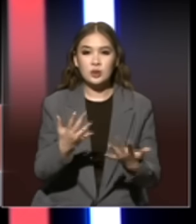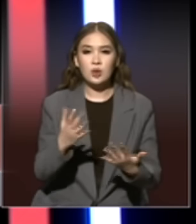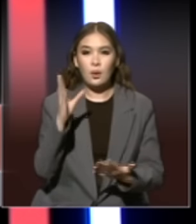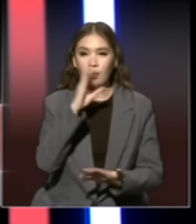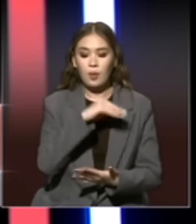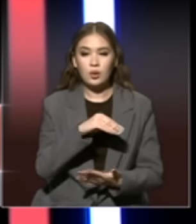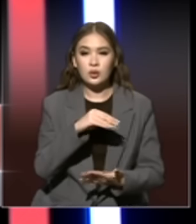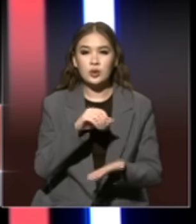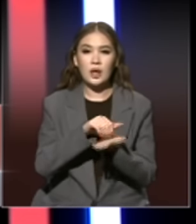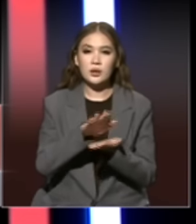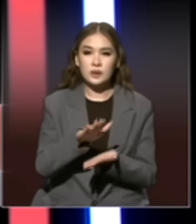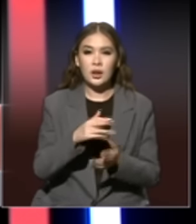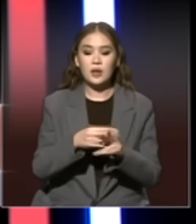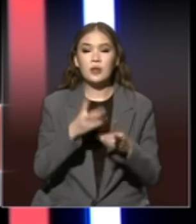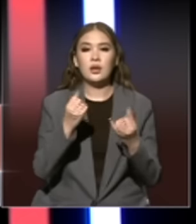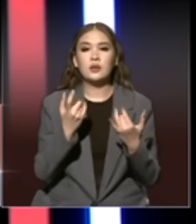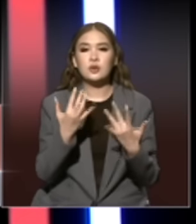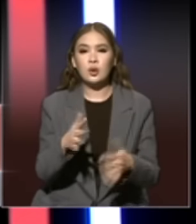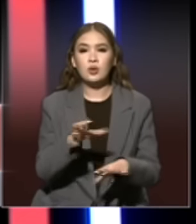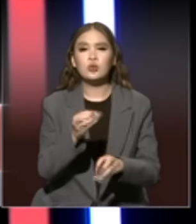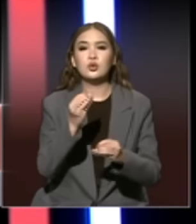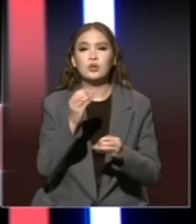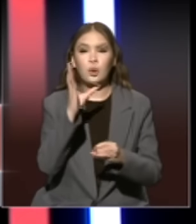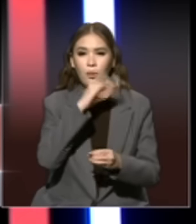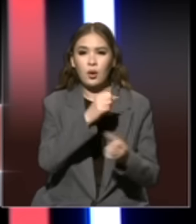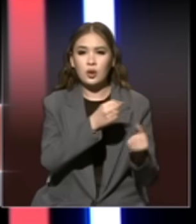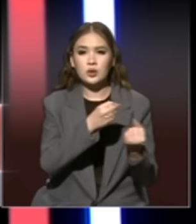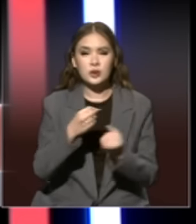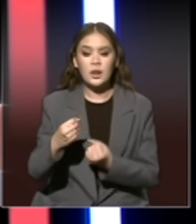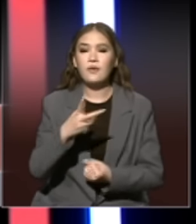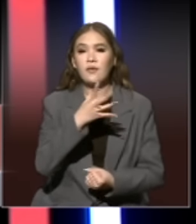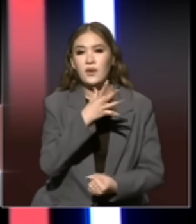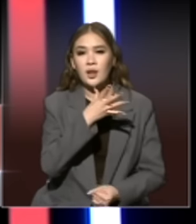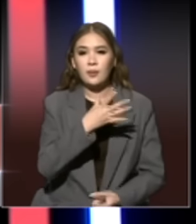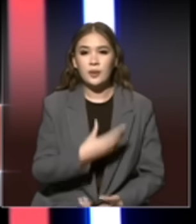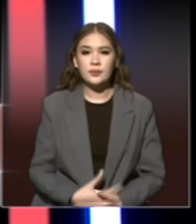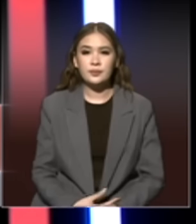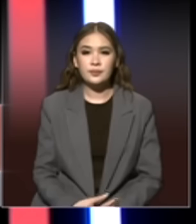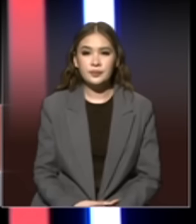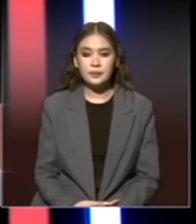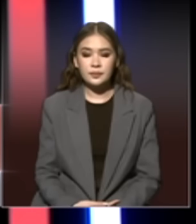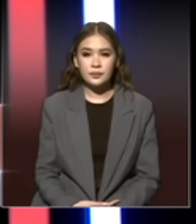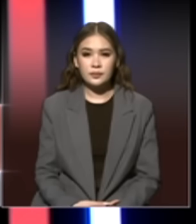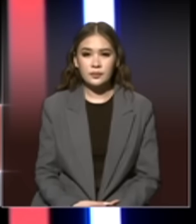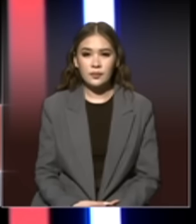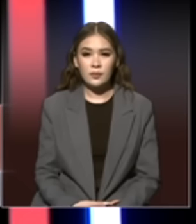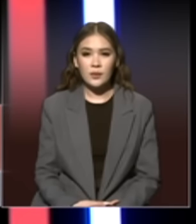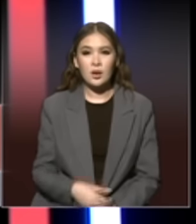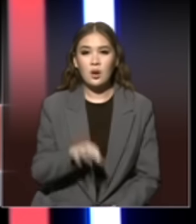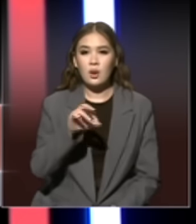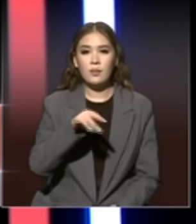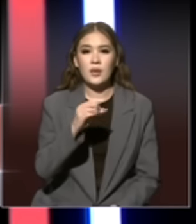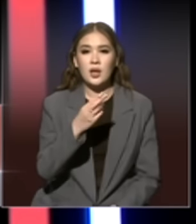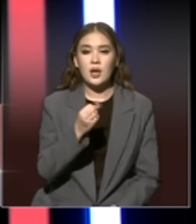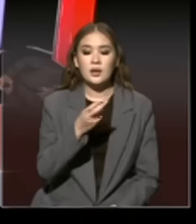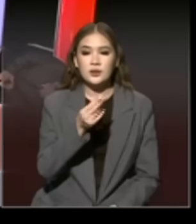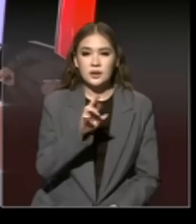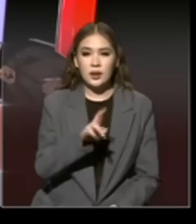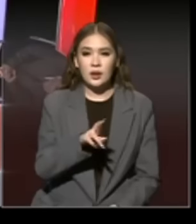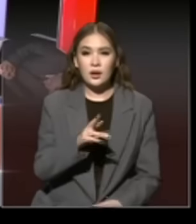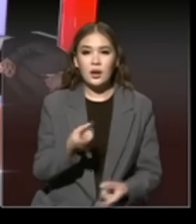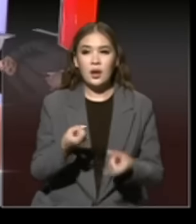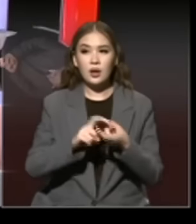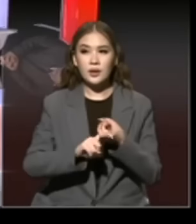алады? Және бұл процесс қанша уақытқа дейін әлі созылуы мүмкін? Қазір енді апелляцияға дейін